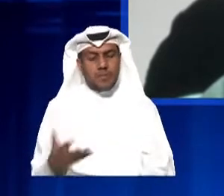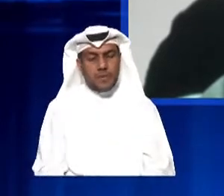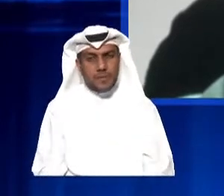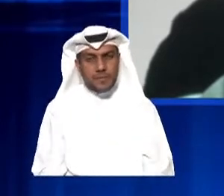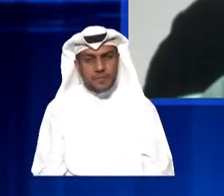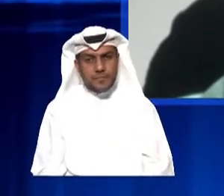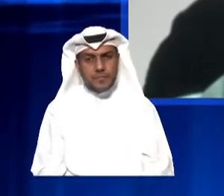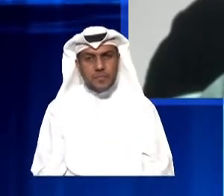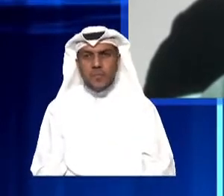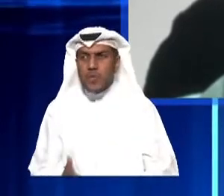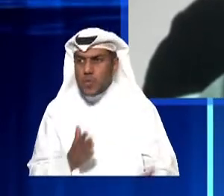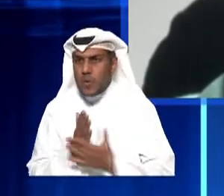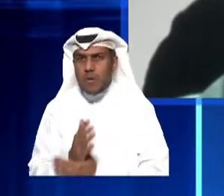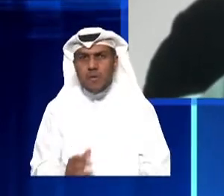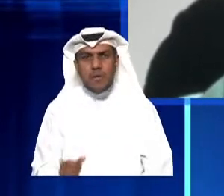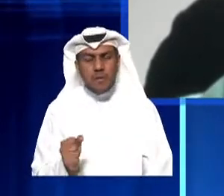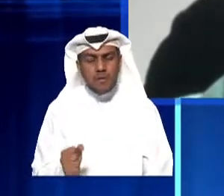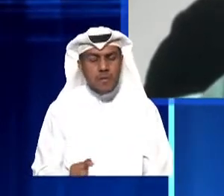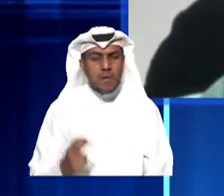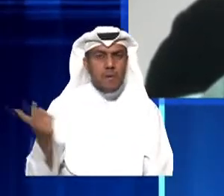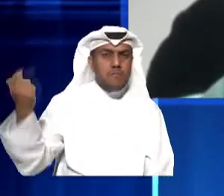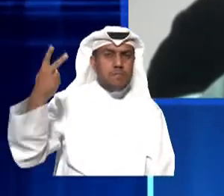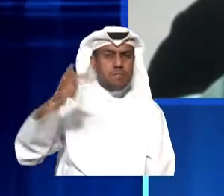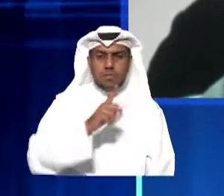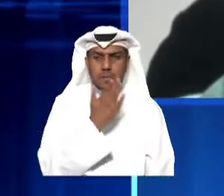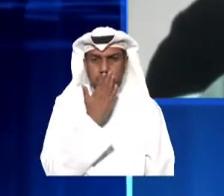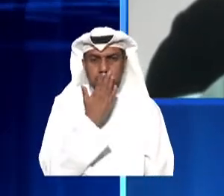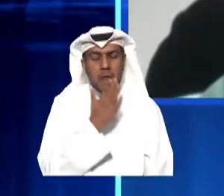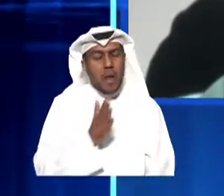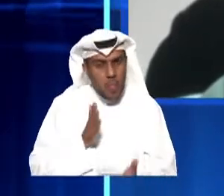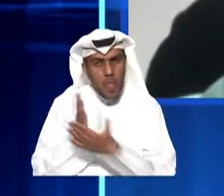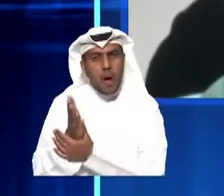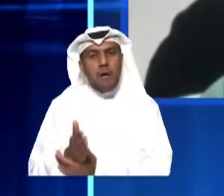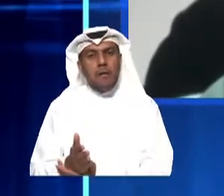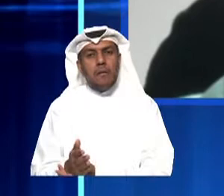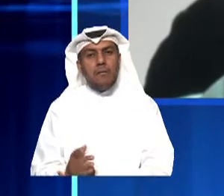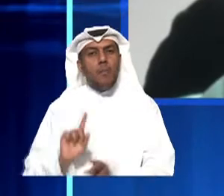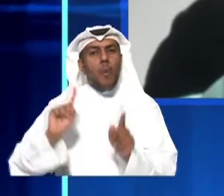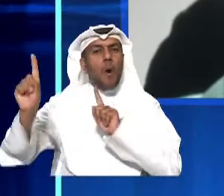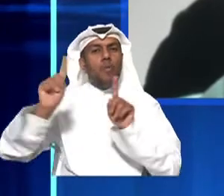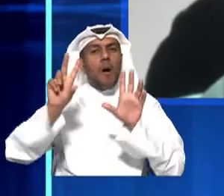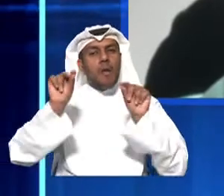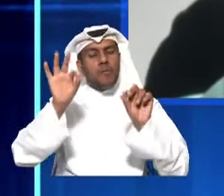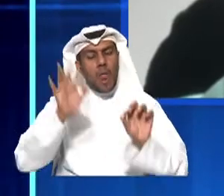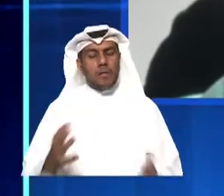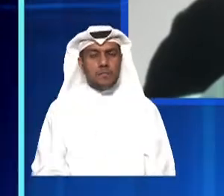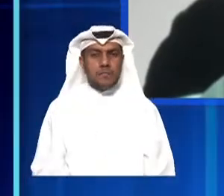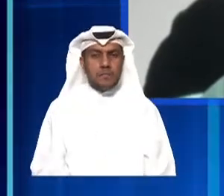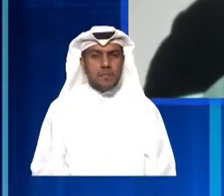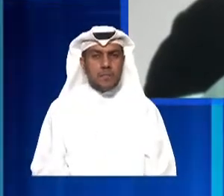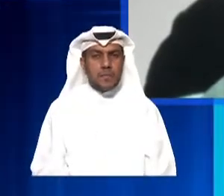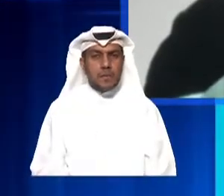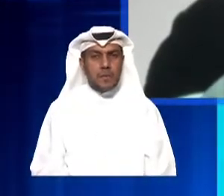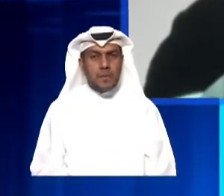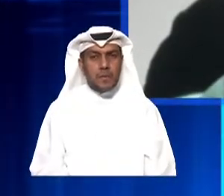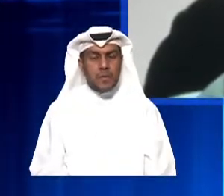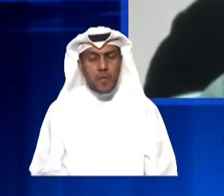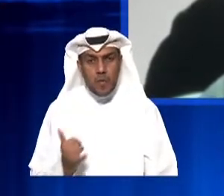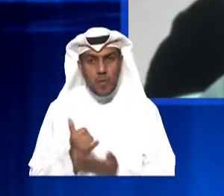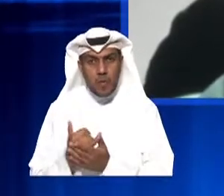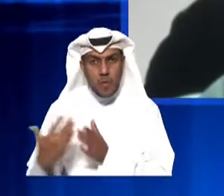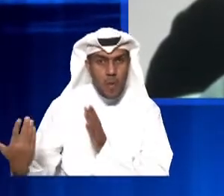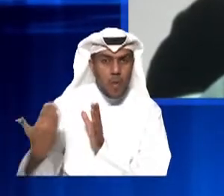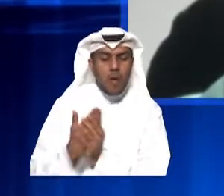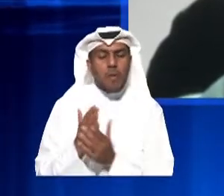هذه الاعتداءات السافرة من قبل الاحتلال الإسرائيلي الذي يواصل عدوانه بحق الفلسطينيين بالأقوال والأفعال،